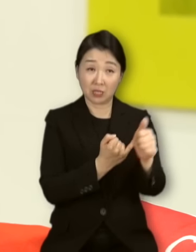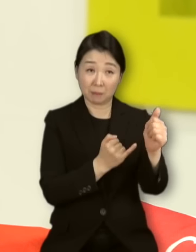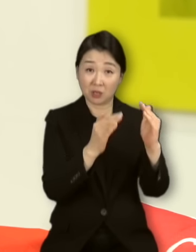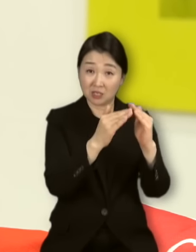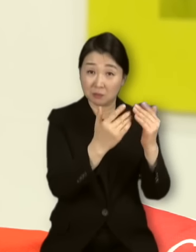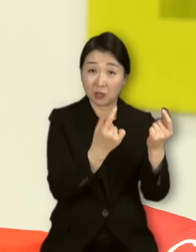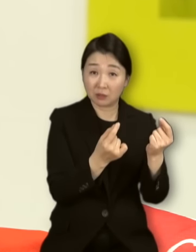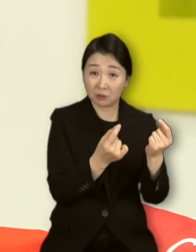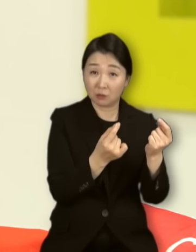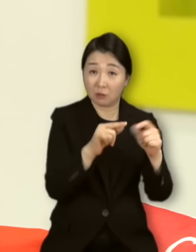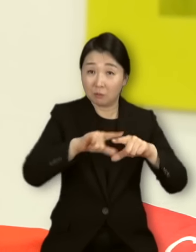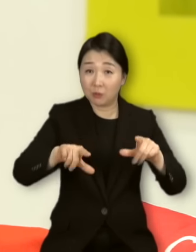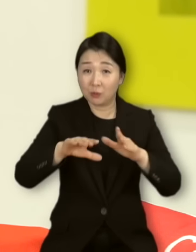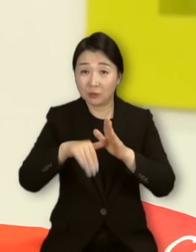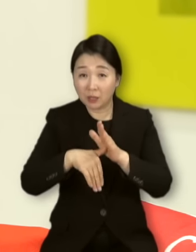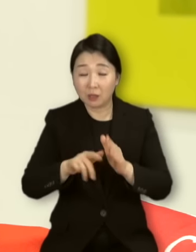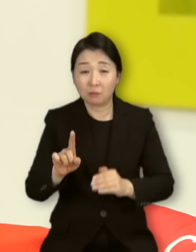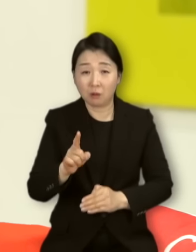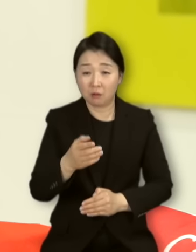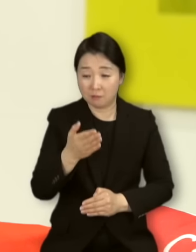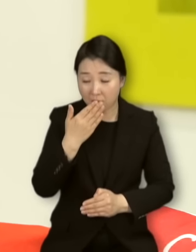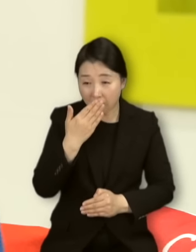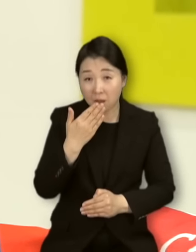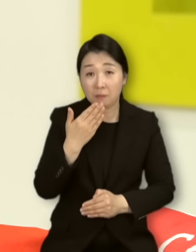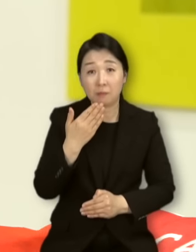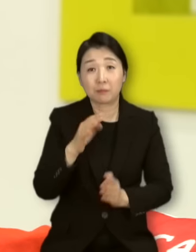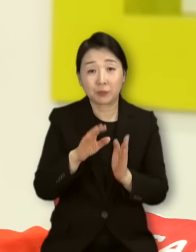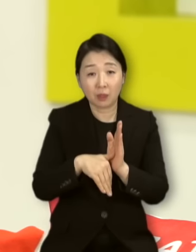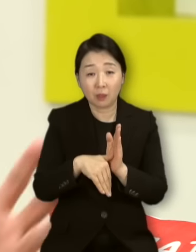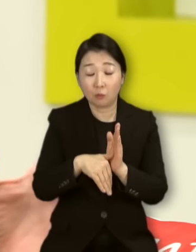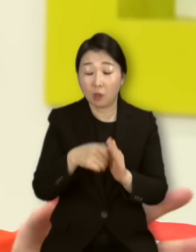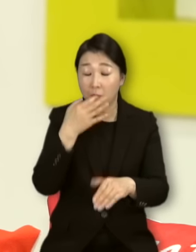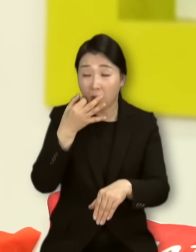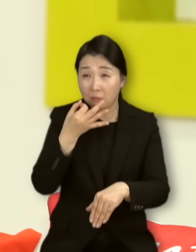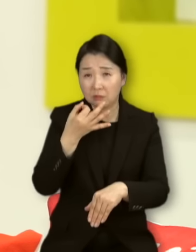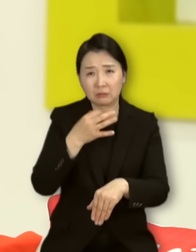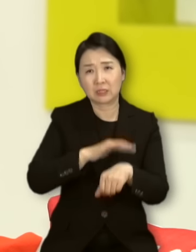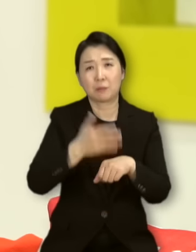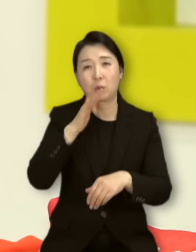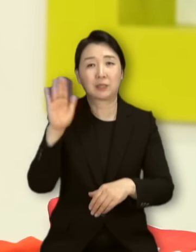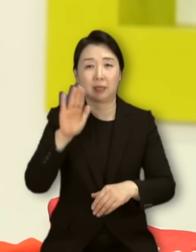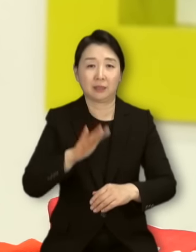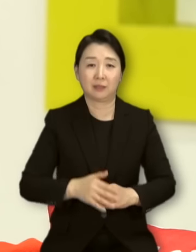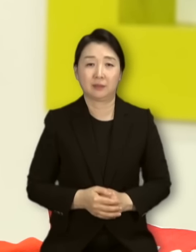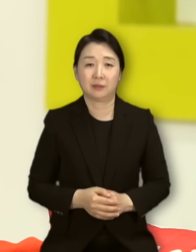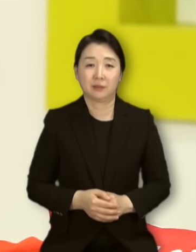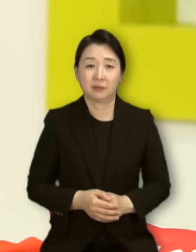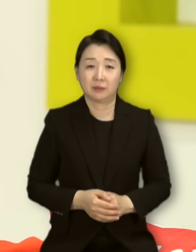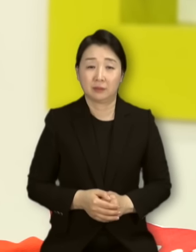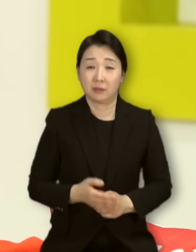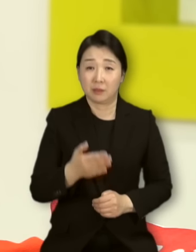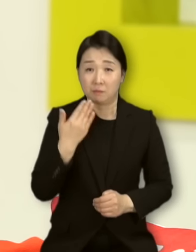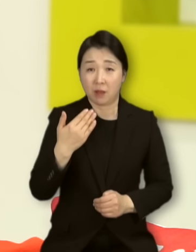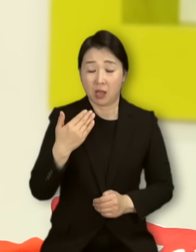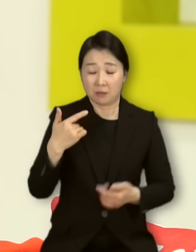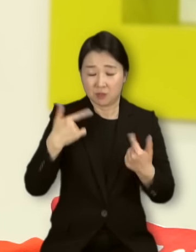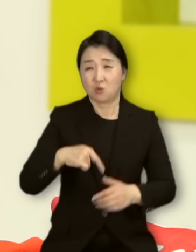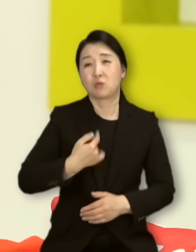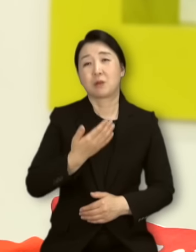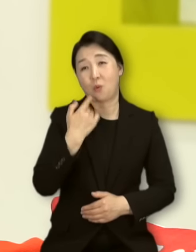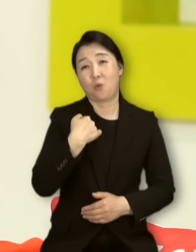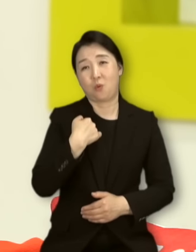뭐 이게 평상시에 이제 밥을 먹는다던가 일단 밥을 잘 안 먹고 하니까 예 밥을 항상 저 혼자 차라리